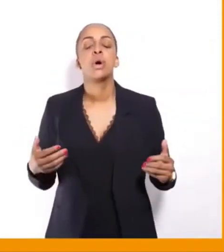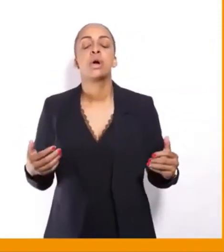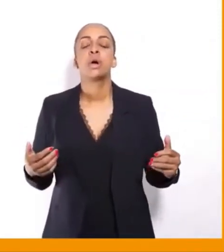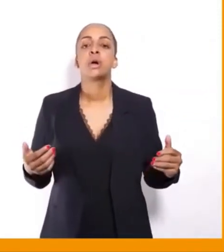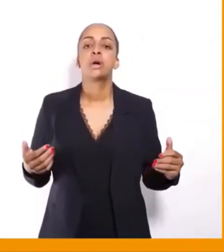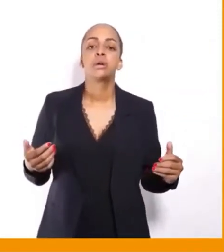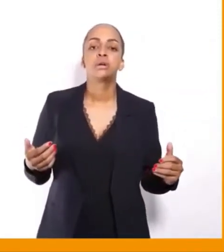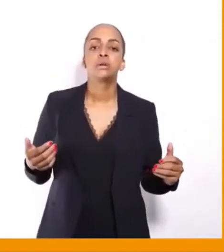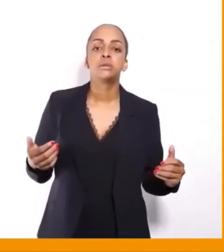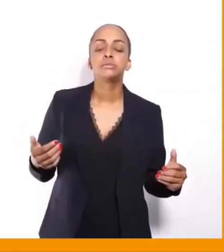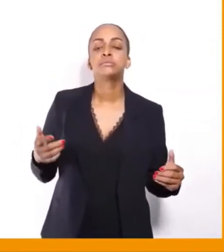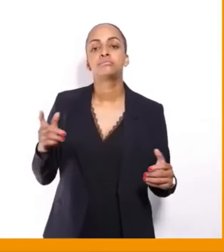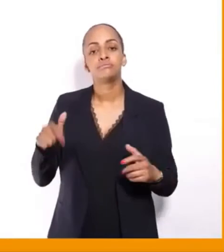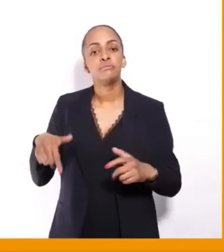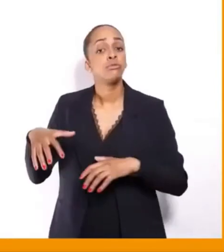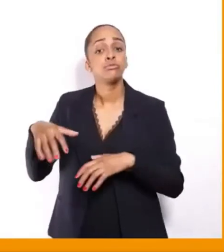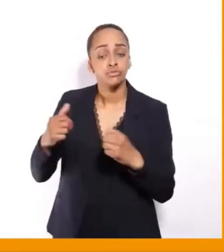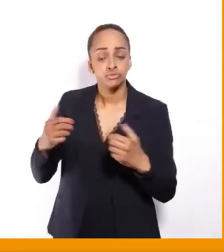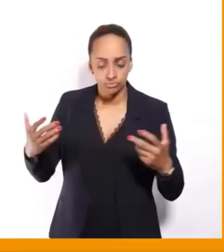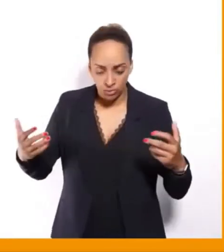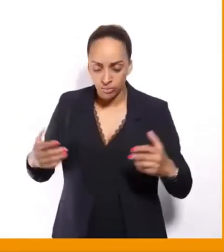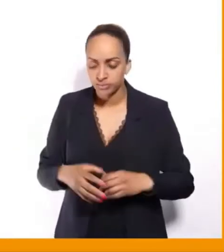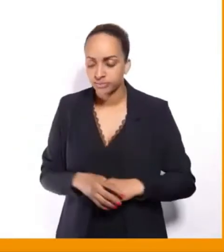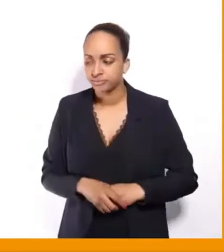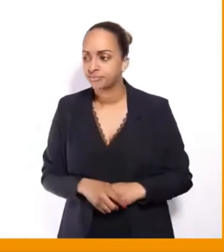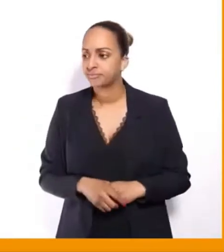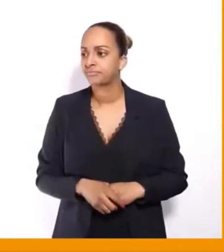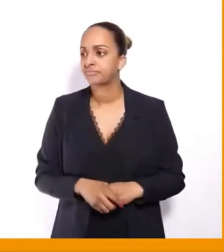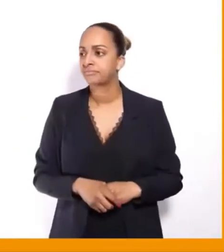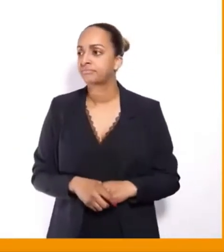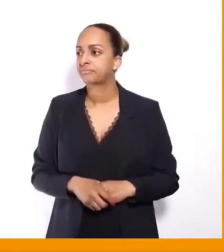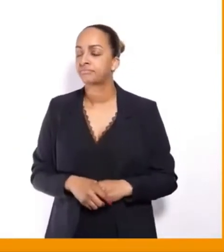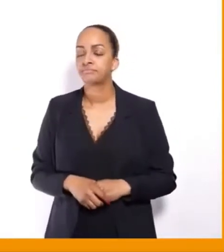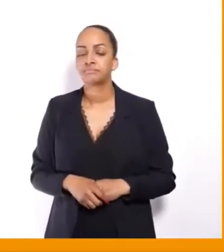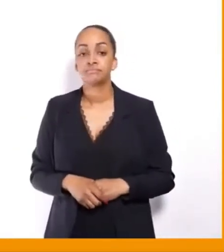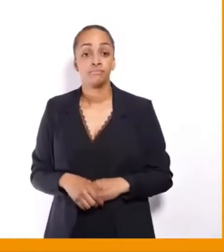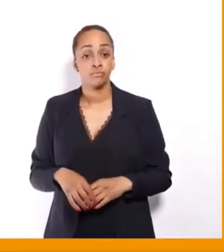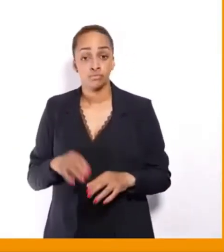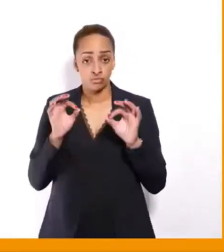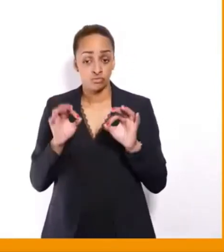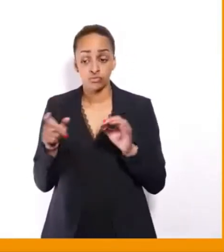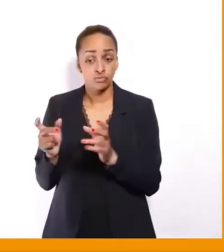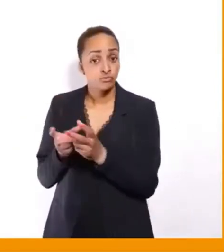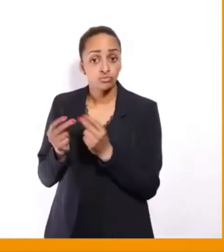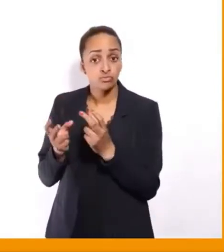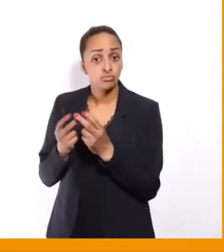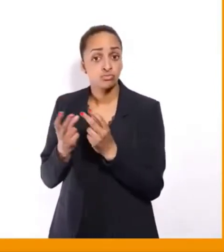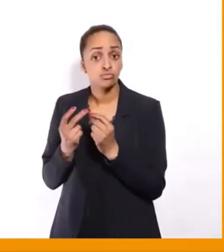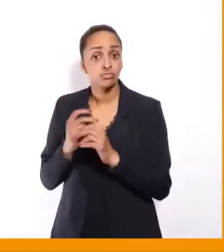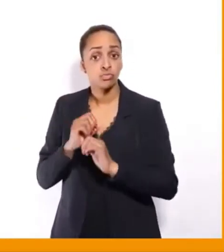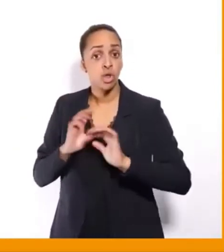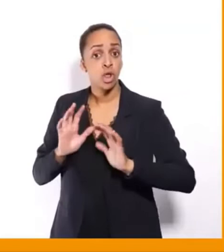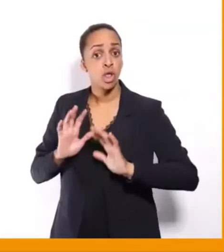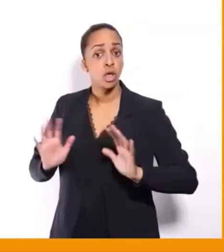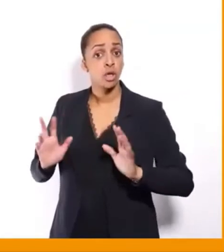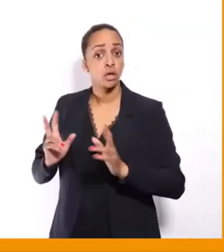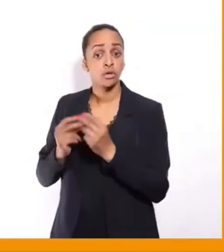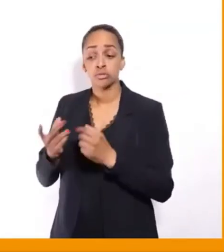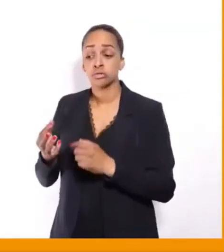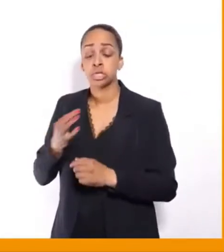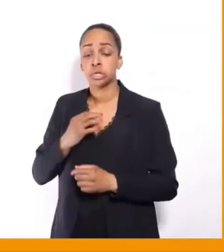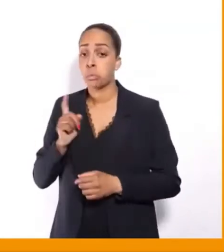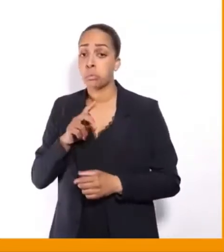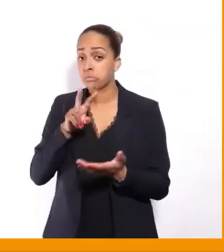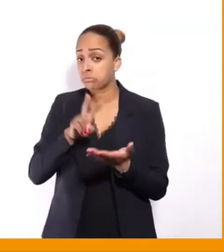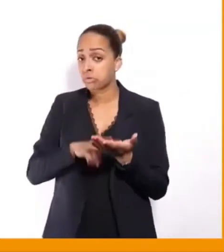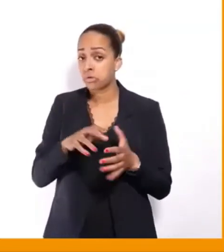à employer. Alors bon, ils m'ont expliqué très naturellement, hein, que de toute façon, ils n'embauchaient jamais, enfin quasiment jamais,